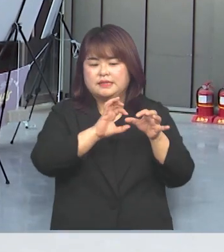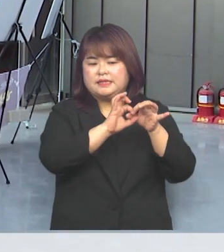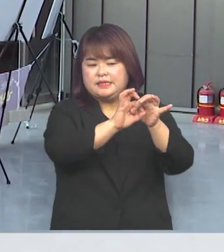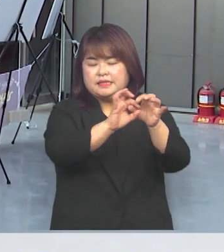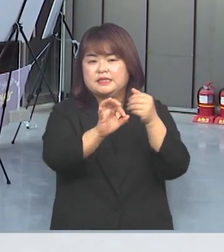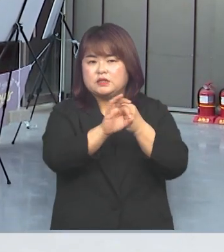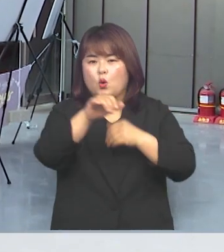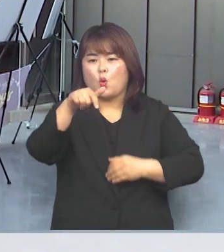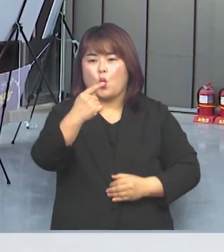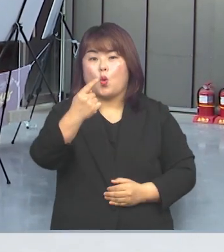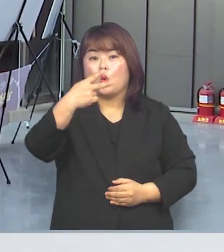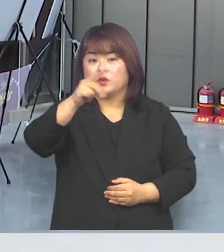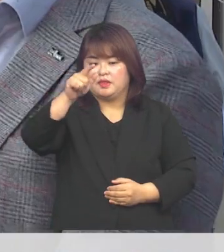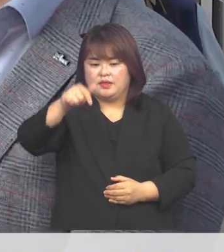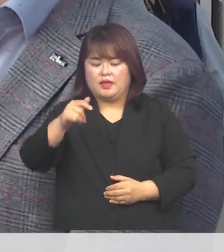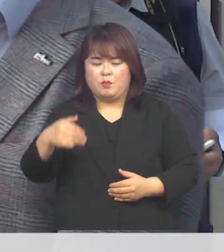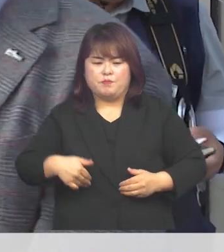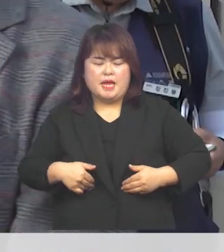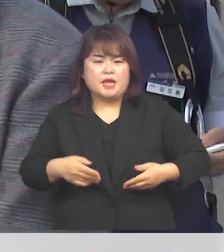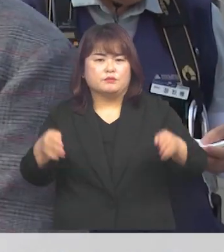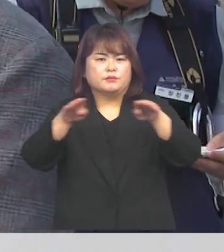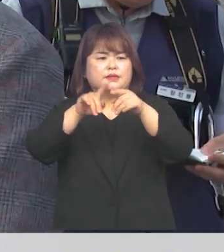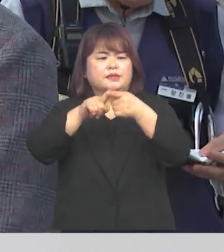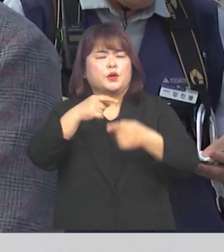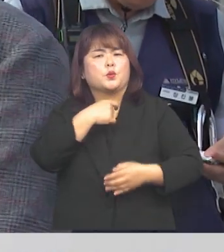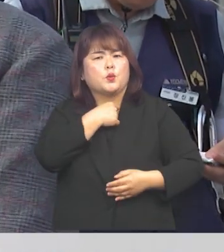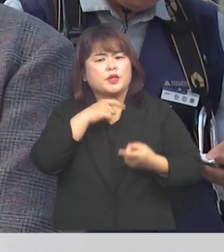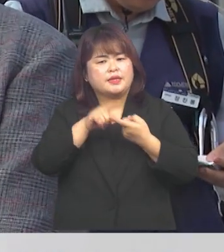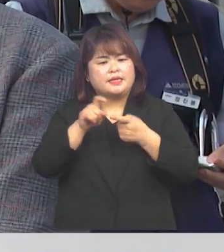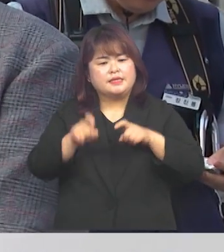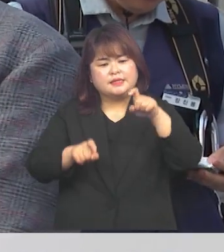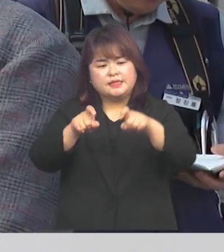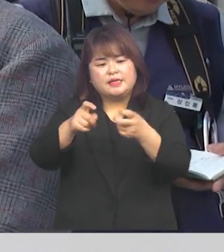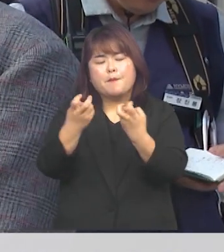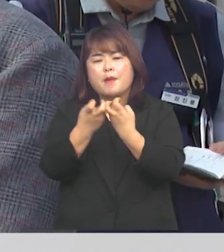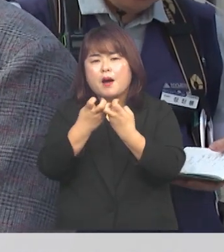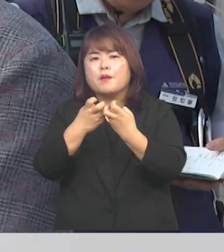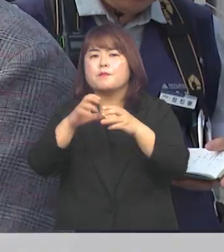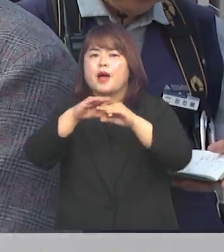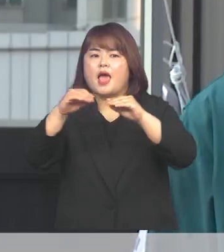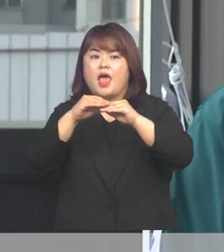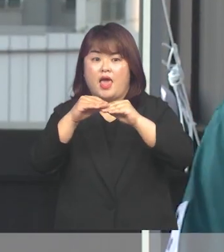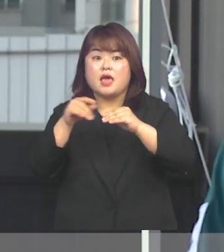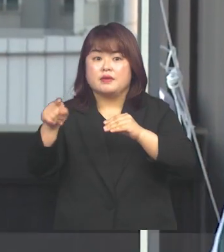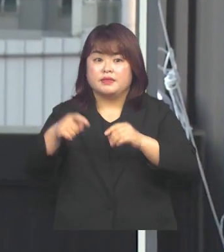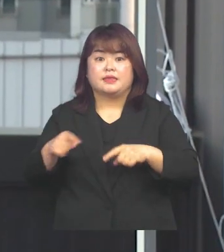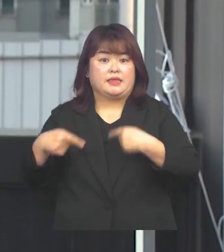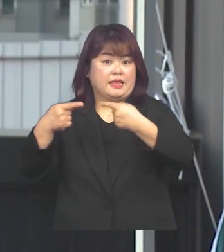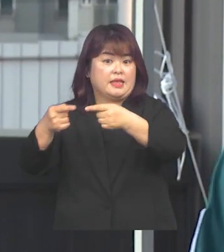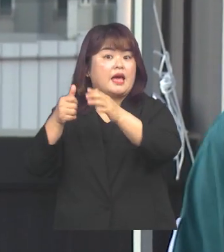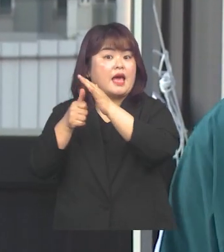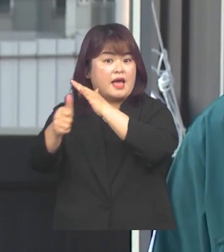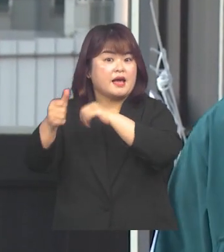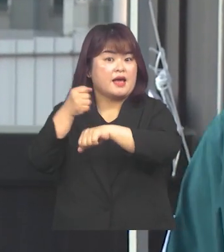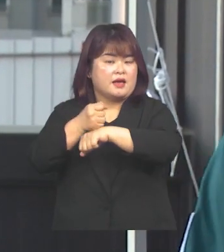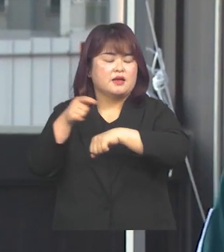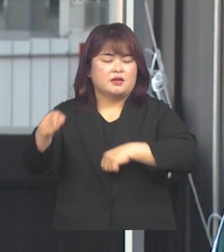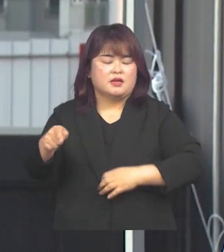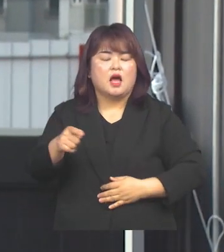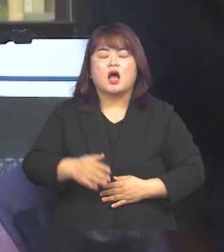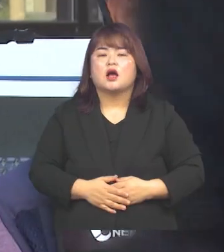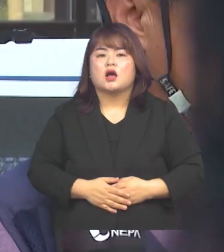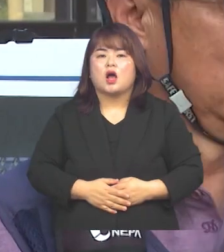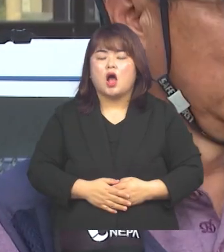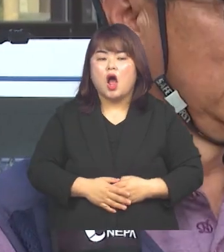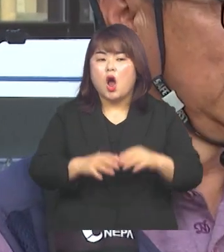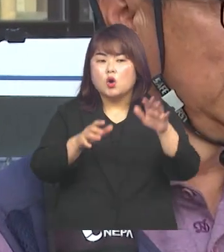고림진덕지구 기반시설 설치 등 시민들의 희망사항을 실현하기 위한 해법을 모색하기 위해 이뤄졌습니다. 이 시장은 국가산단